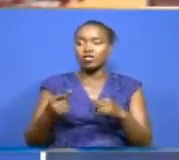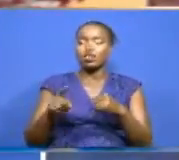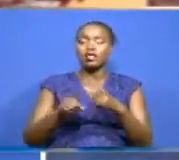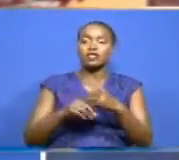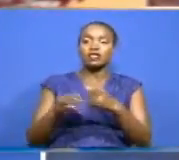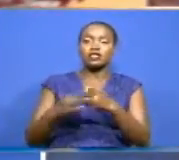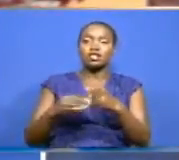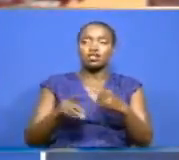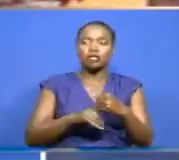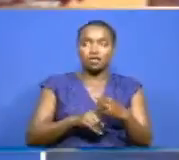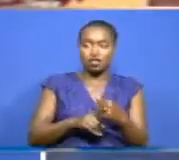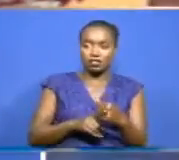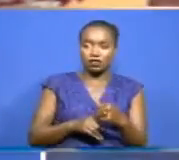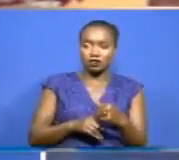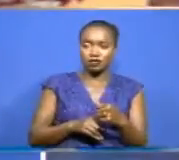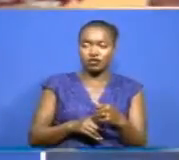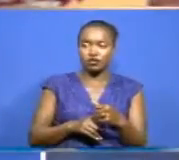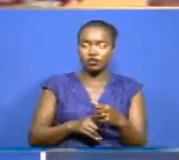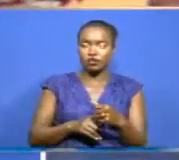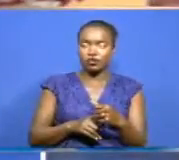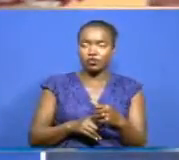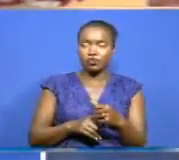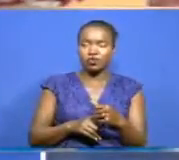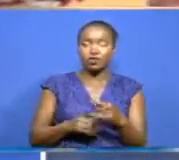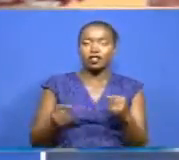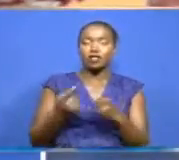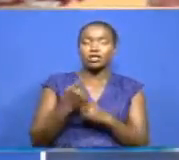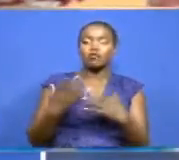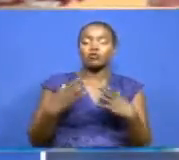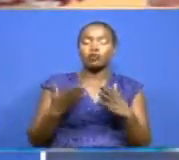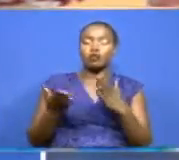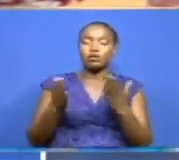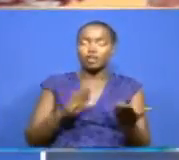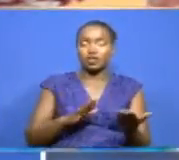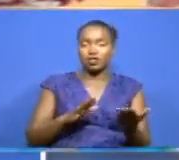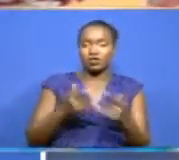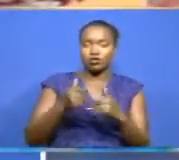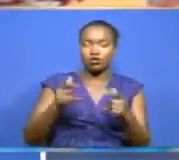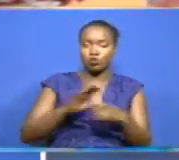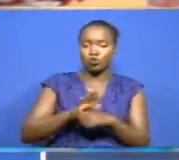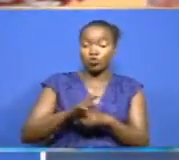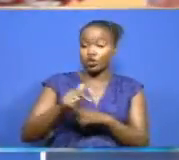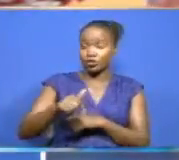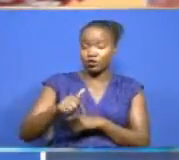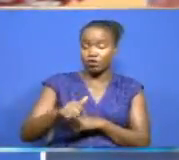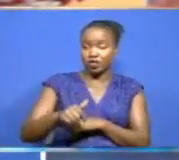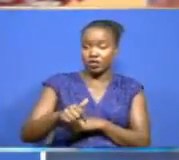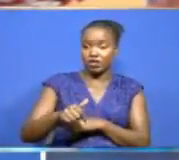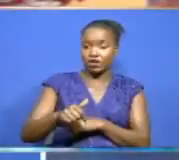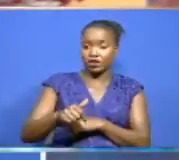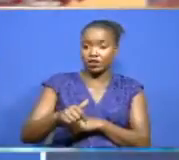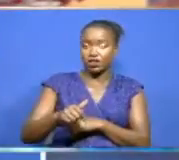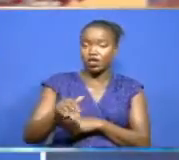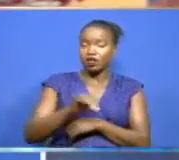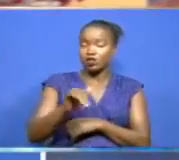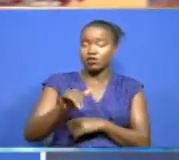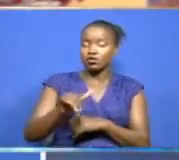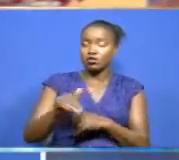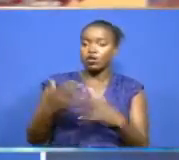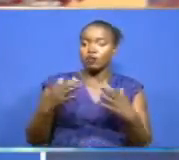72686 kufikia sasa. Wagonjwa 11 zaidi walifariki kutokana na ugonjwa huo, huku idadi ya waliofariki